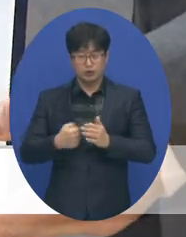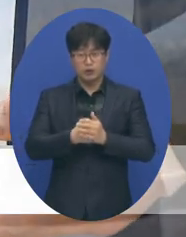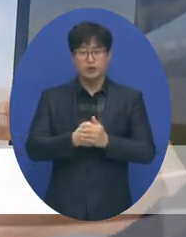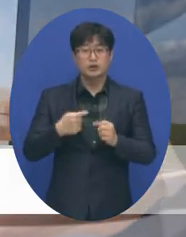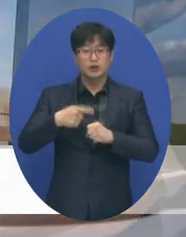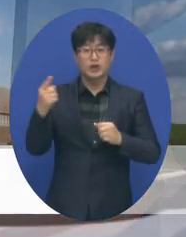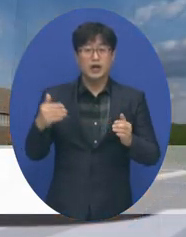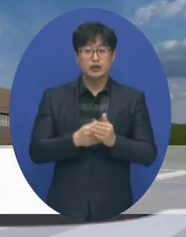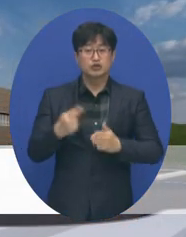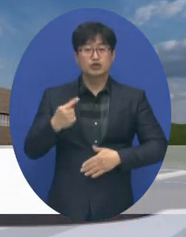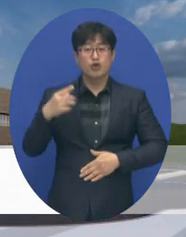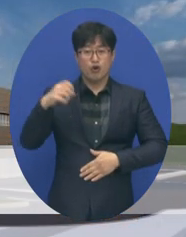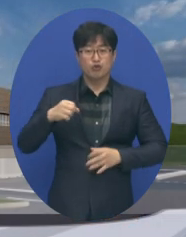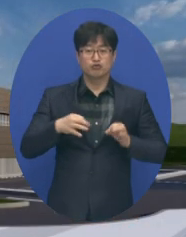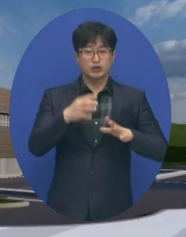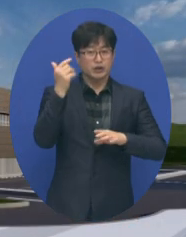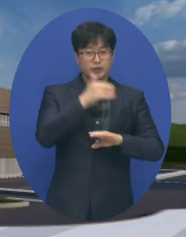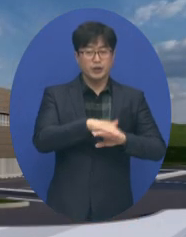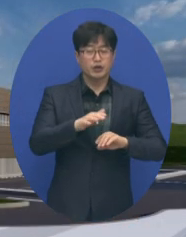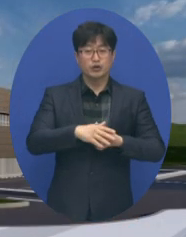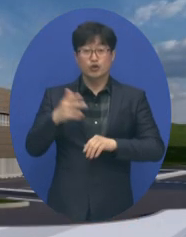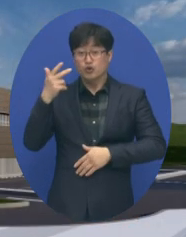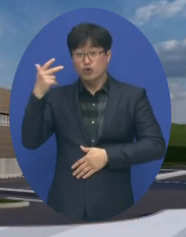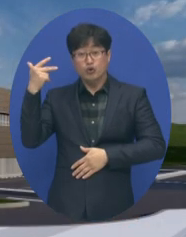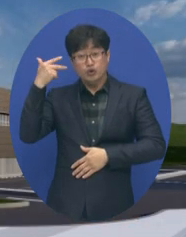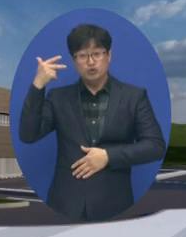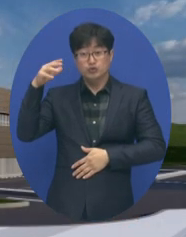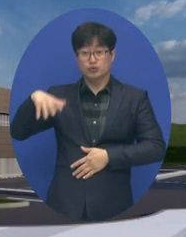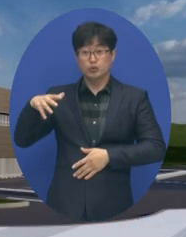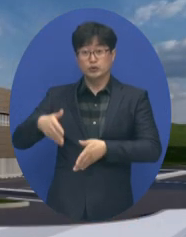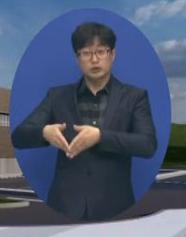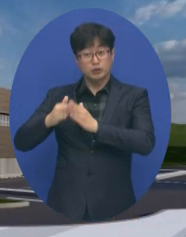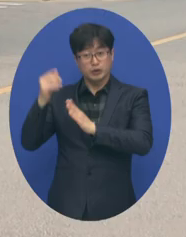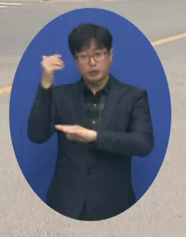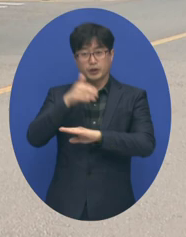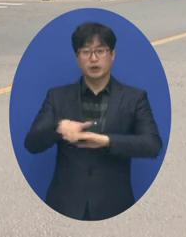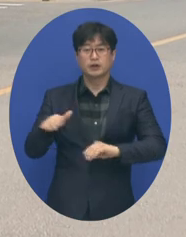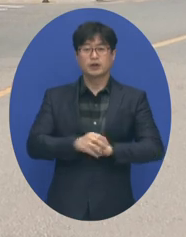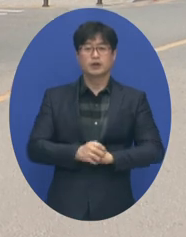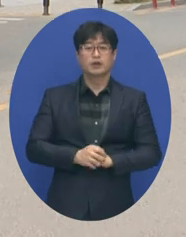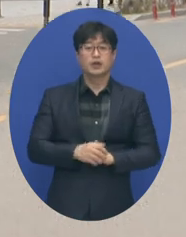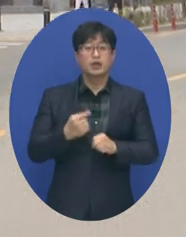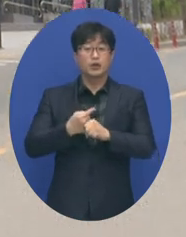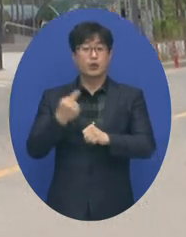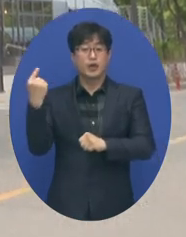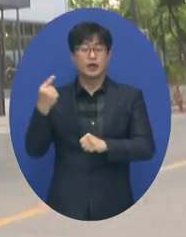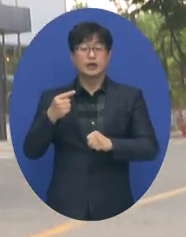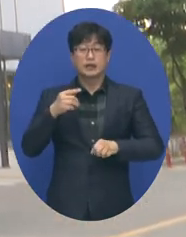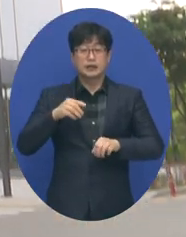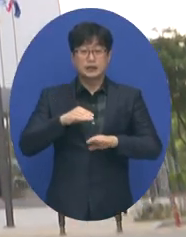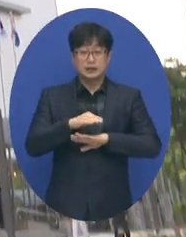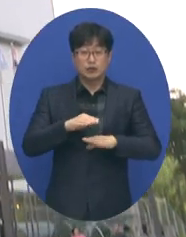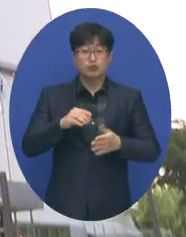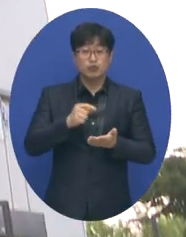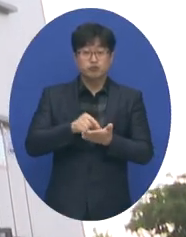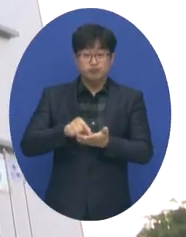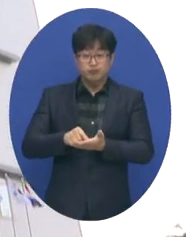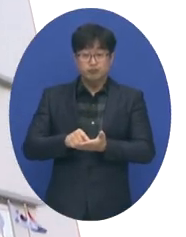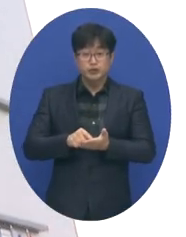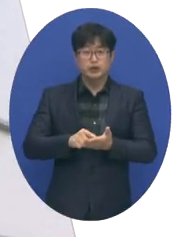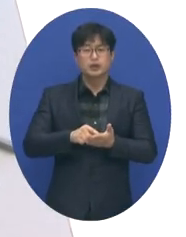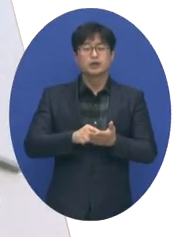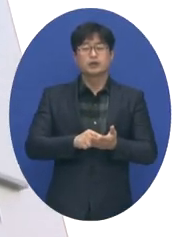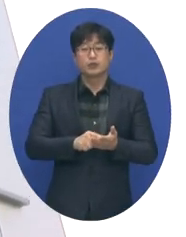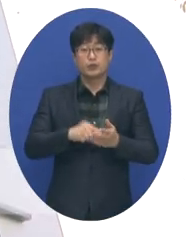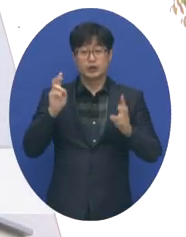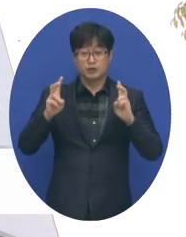1,000억 원을 투자할 계획으로 여주에 설비시설을 구축하겠다는 구상입니다. 이외에도 자동차 부품 기업 비테스코